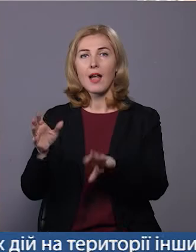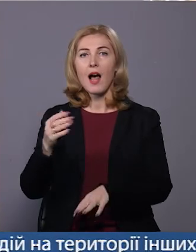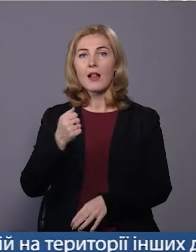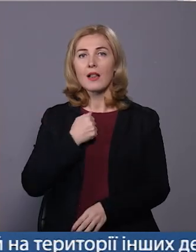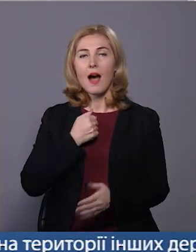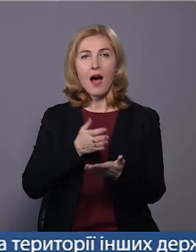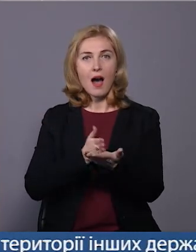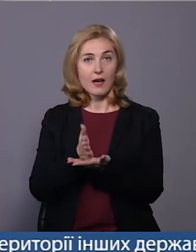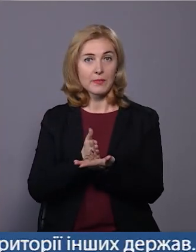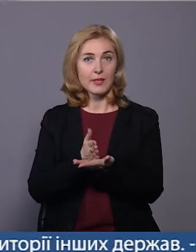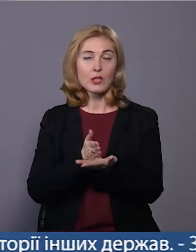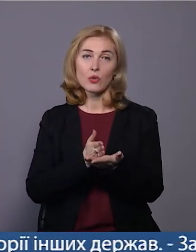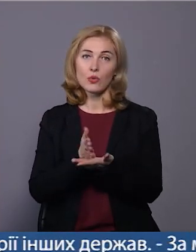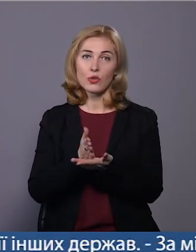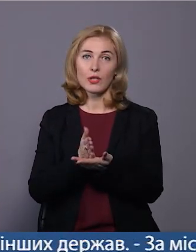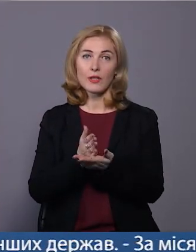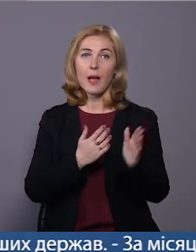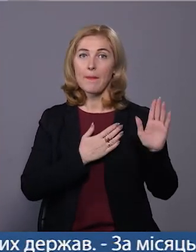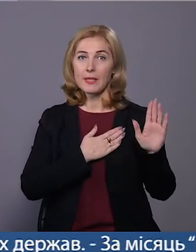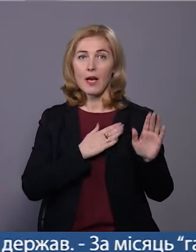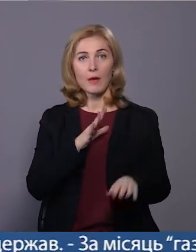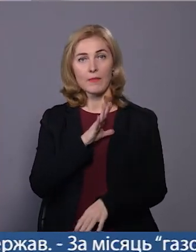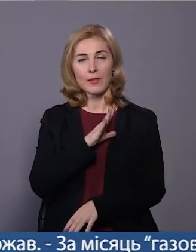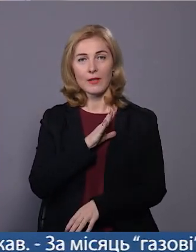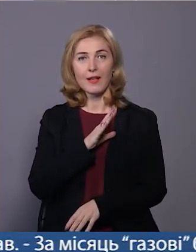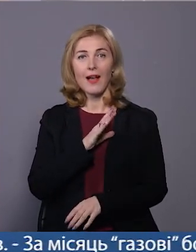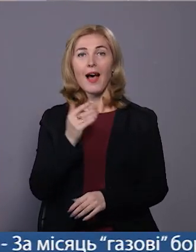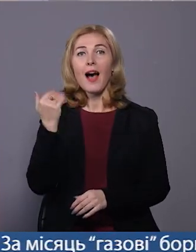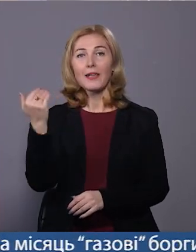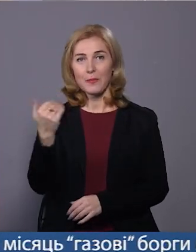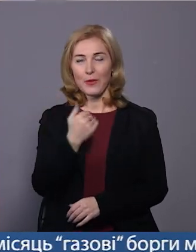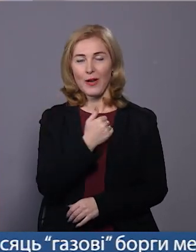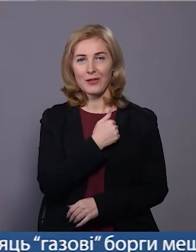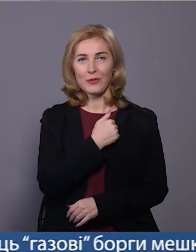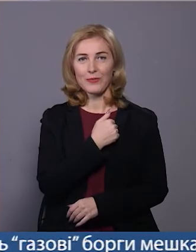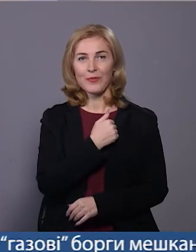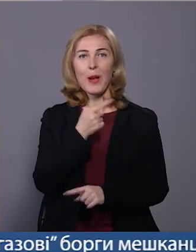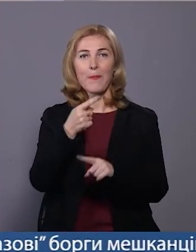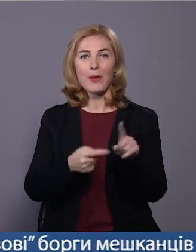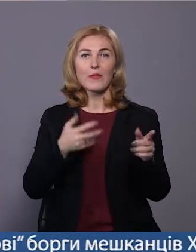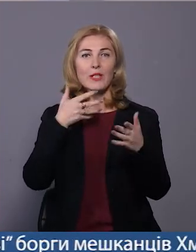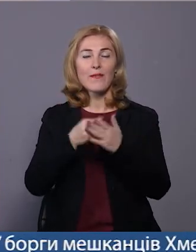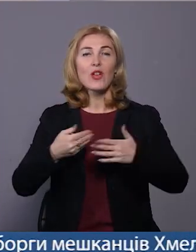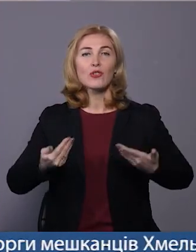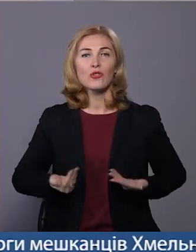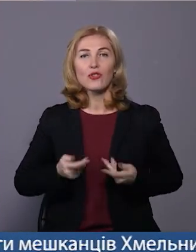служив, давав присягу. Но тебе хочу половину своєї житті